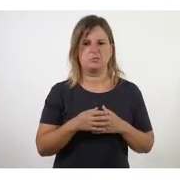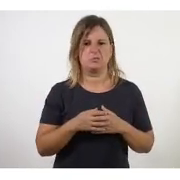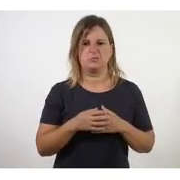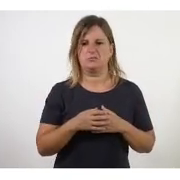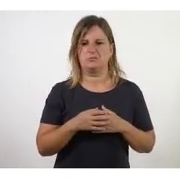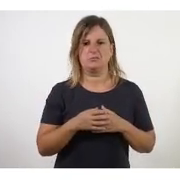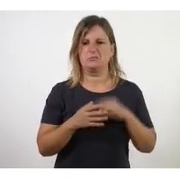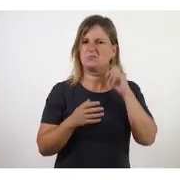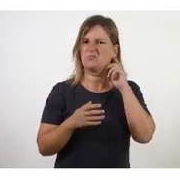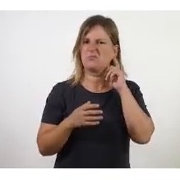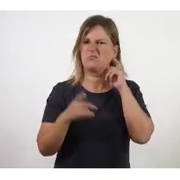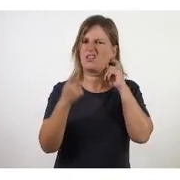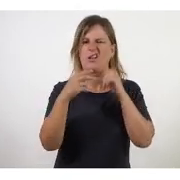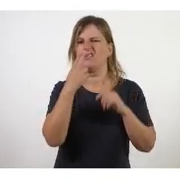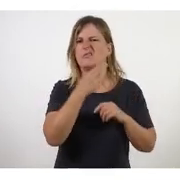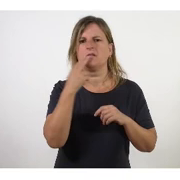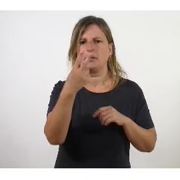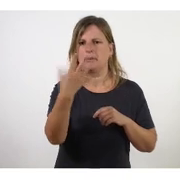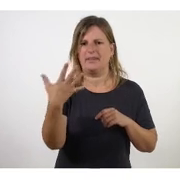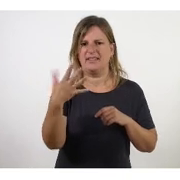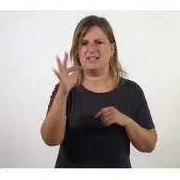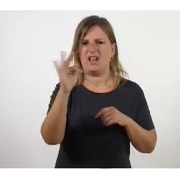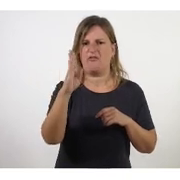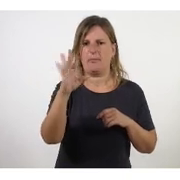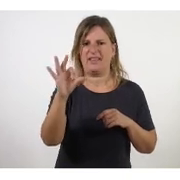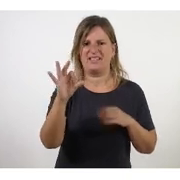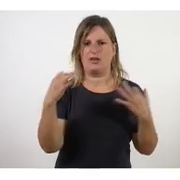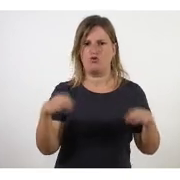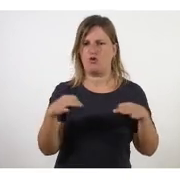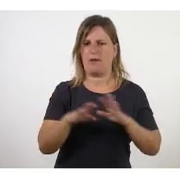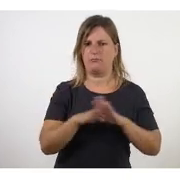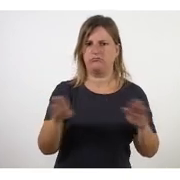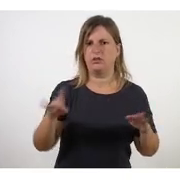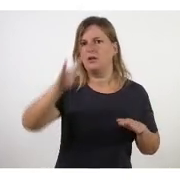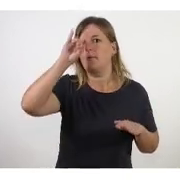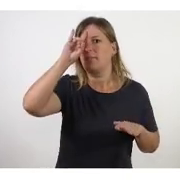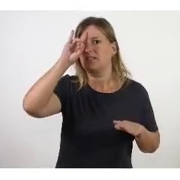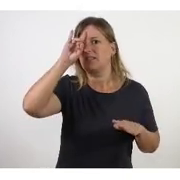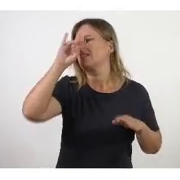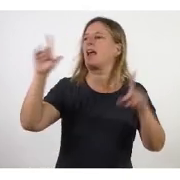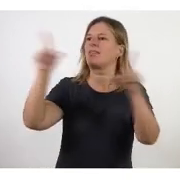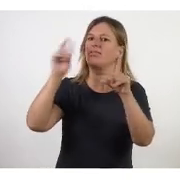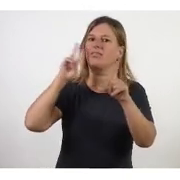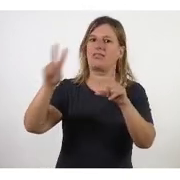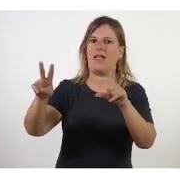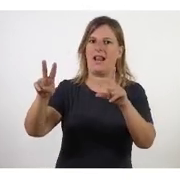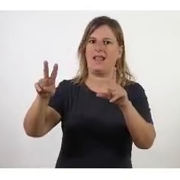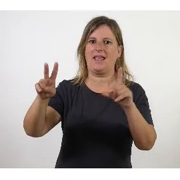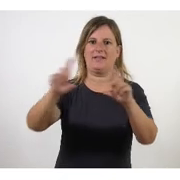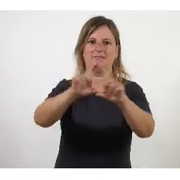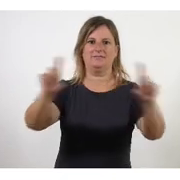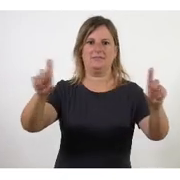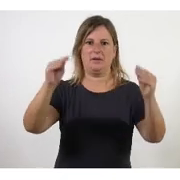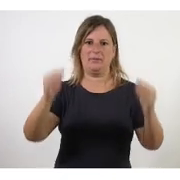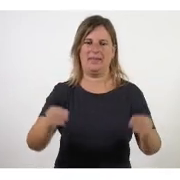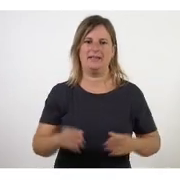que deixeu-ho amb 25, que és el normal. Més que res, per si aquell vídeo es veu amb una tele, si després el poseu amb una tele, que es